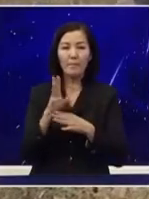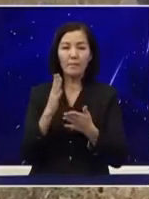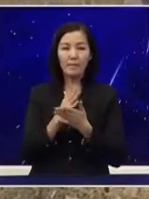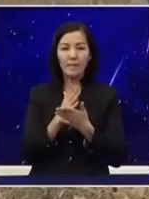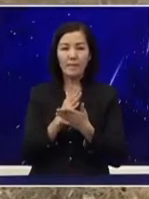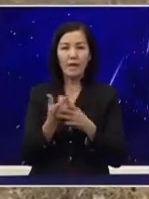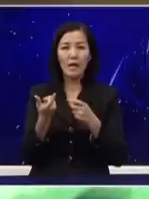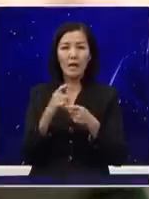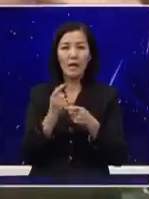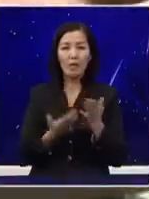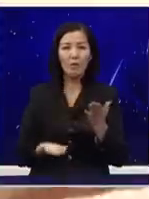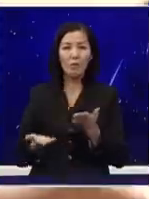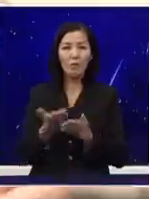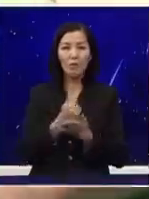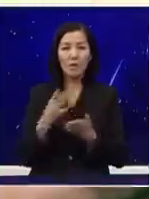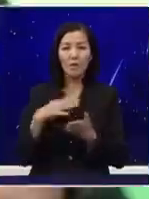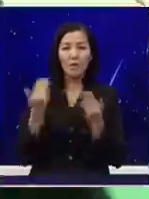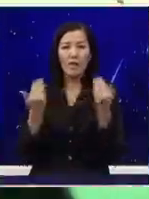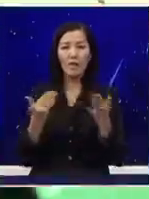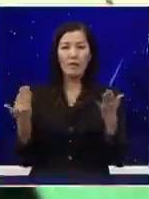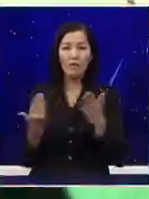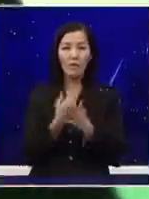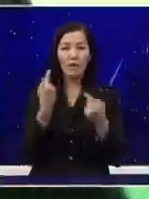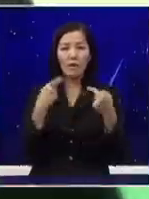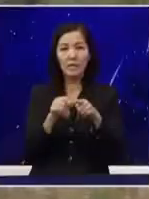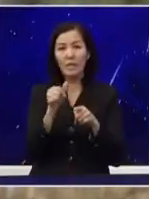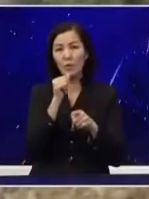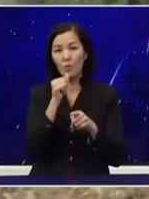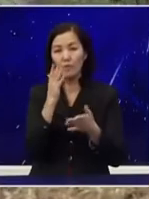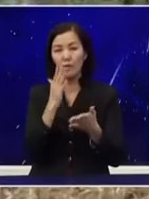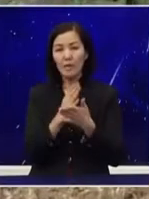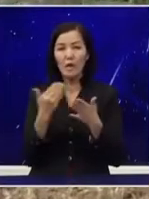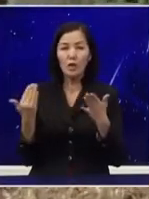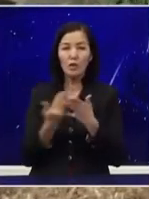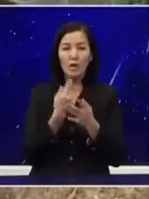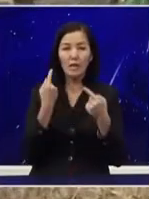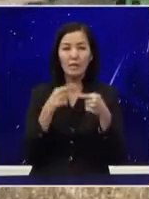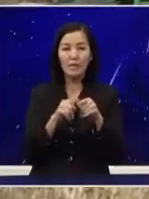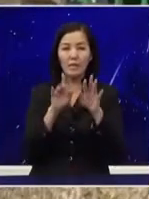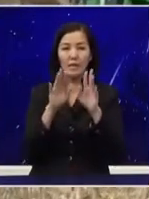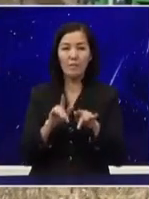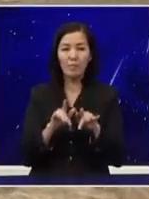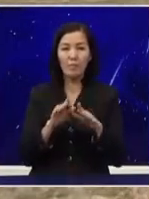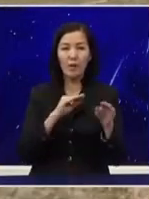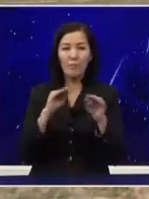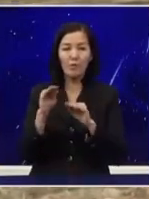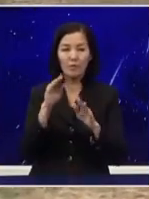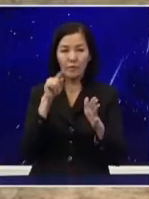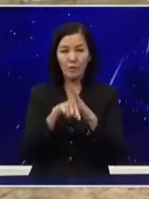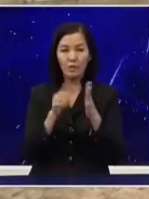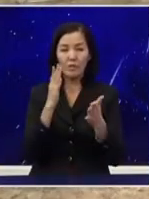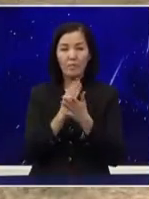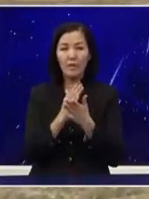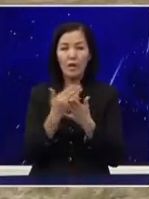шаруашылығы қазір заманауи үлгідегі техниканы тәжірибеде қолданып жүр. Жаңа техника компьютерлік жабдықтармен қамтылған. Соңғы